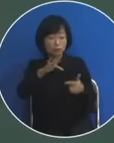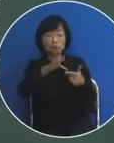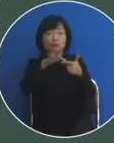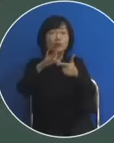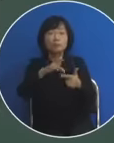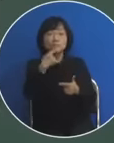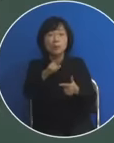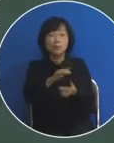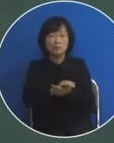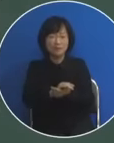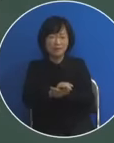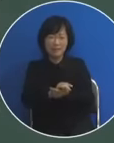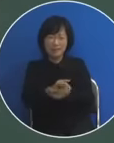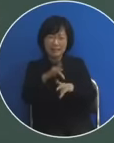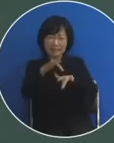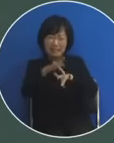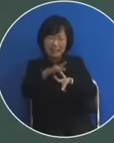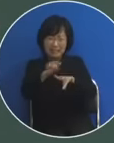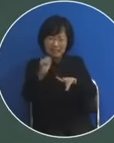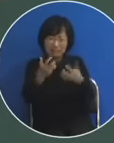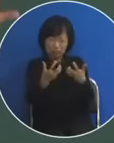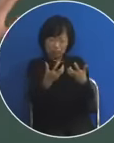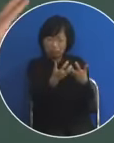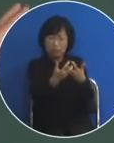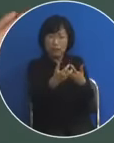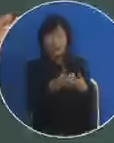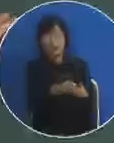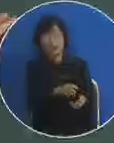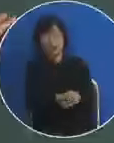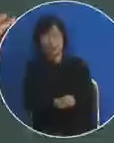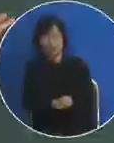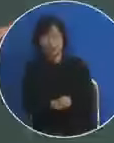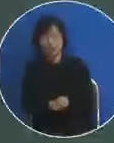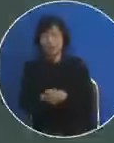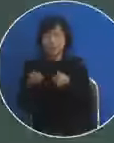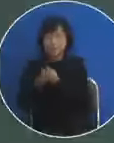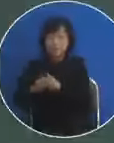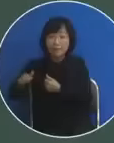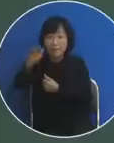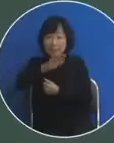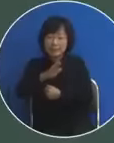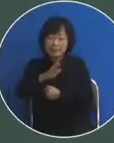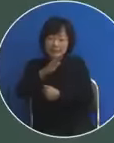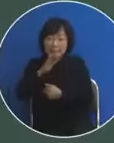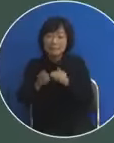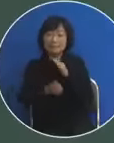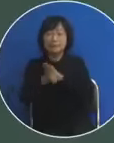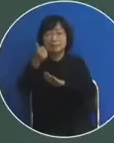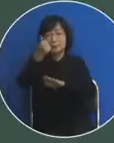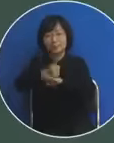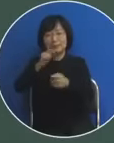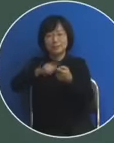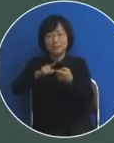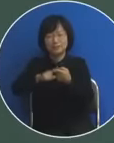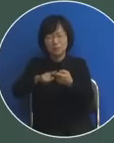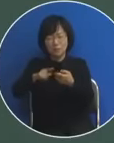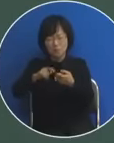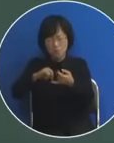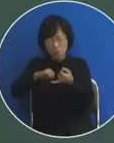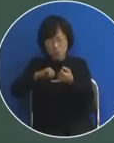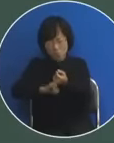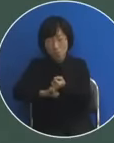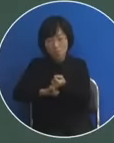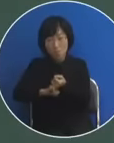demons. 그러니 여러분이 참 성공이 뭔가를 알아야 돼요. And so know what true success is. 이걸 꼭 기억해야 됩니다. You must remember